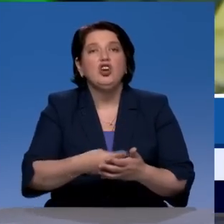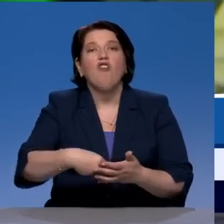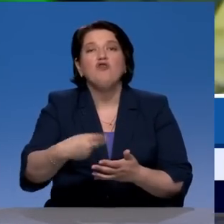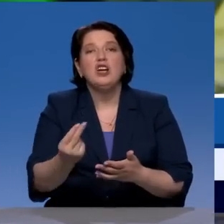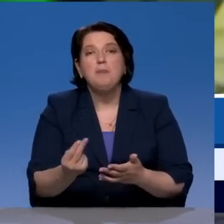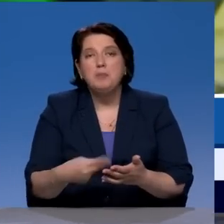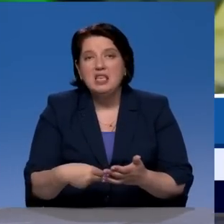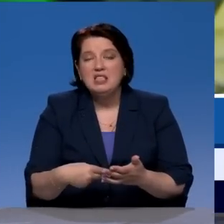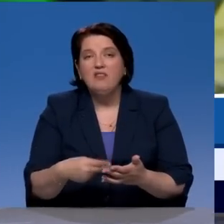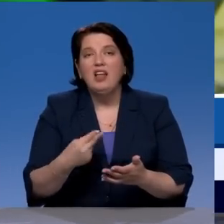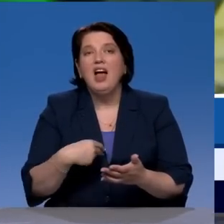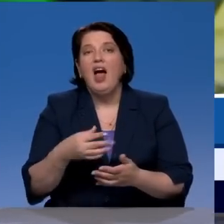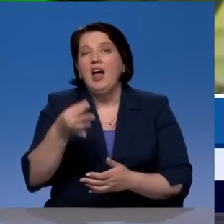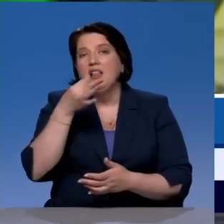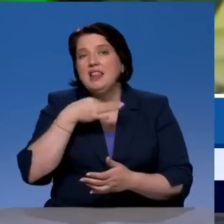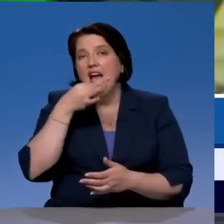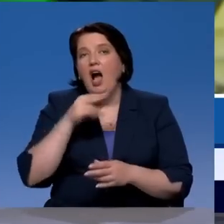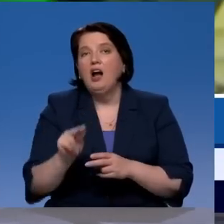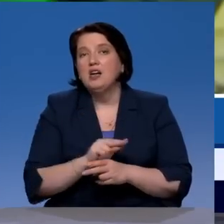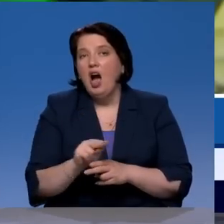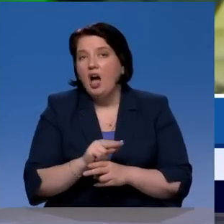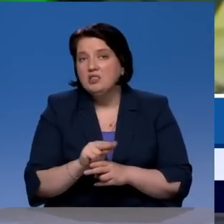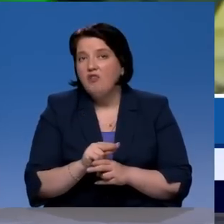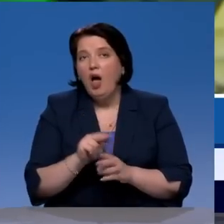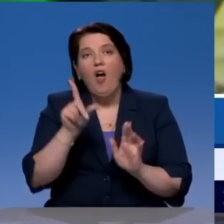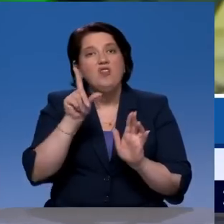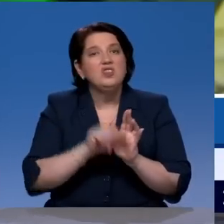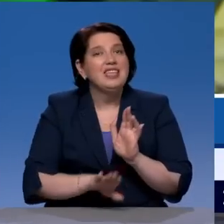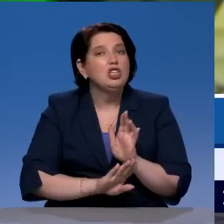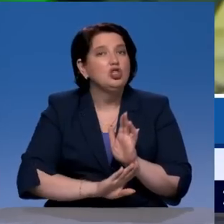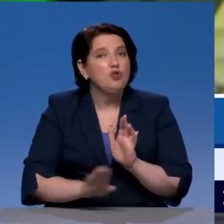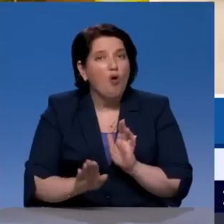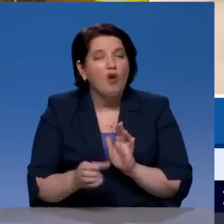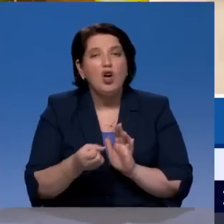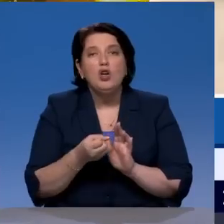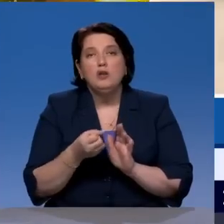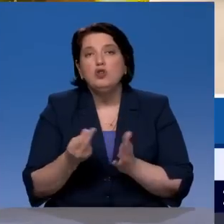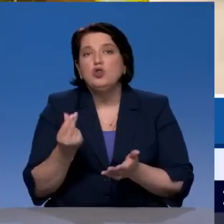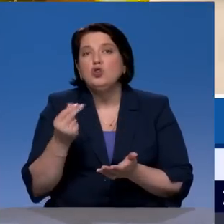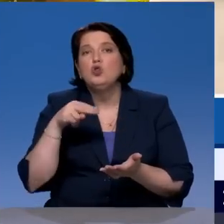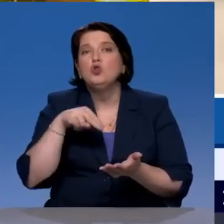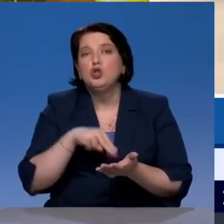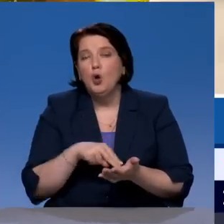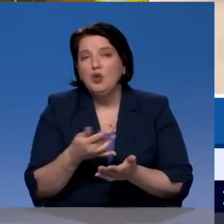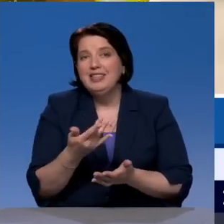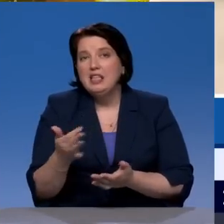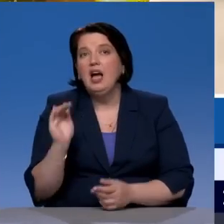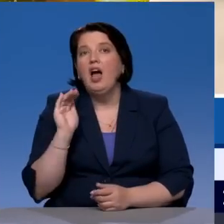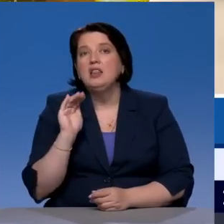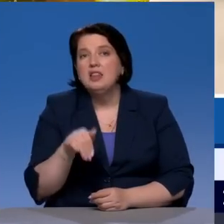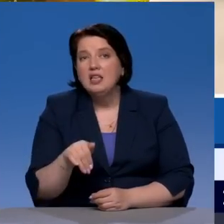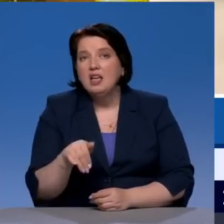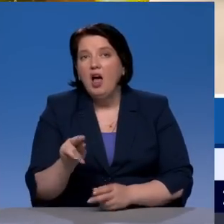не дешевые, стоят несколько тысяч рублей. Лекарства пишут на